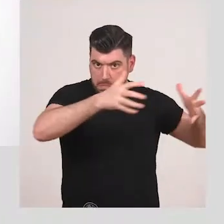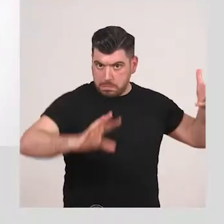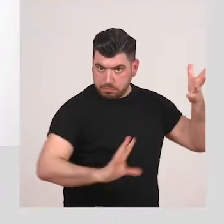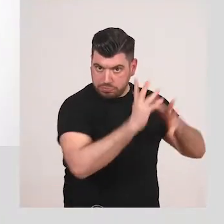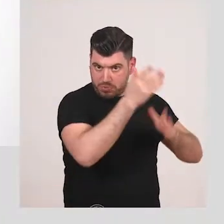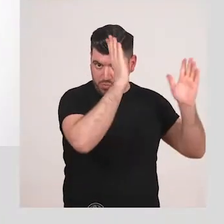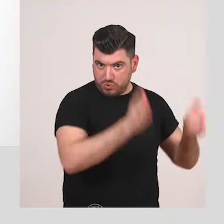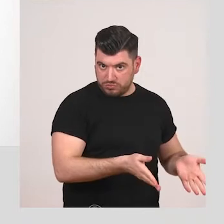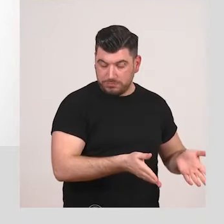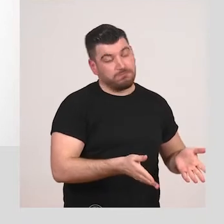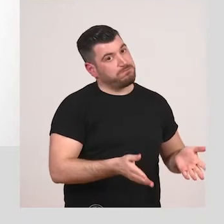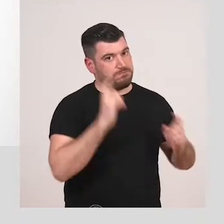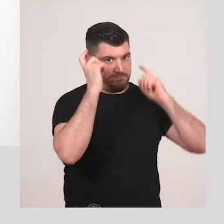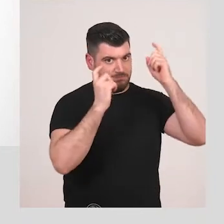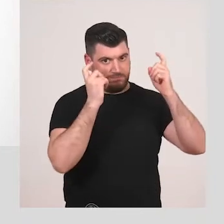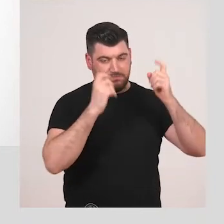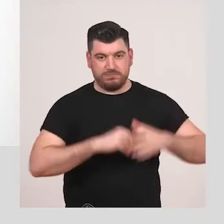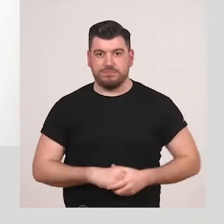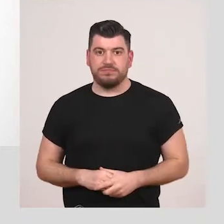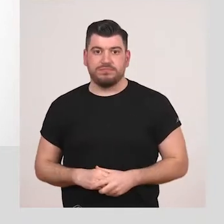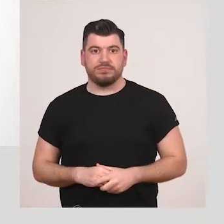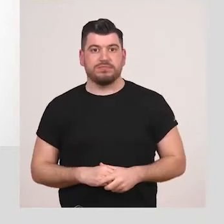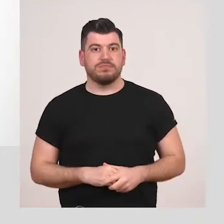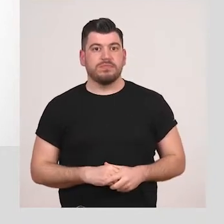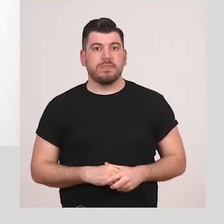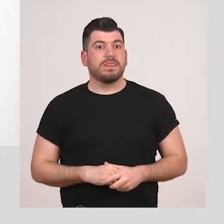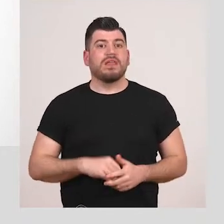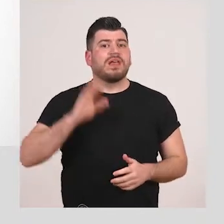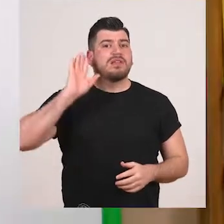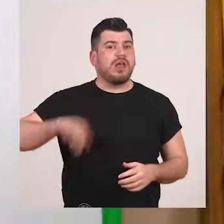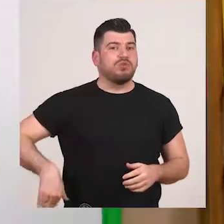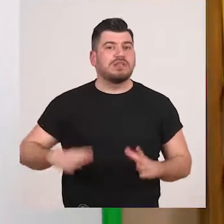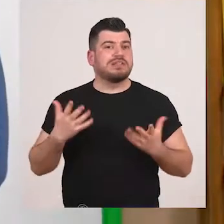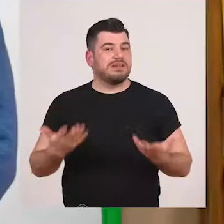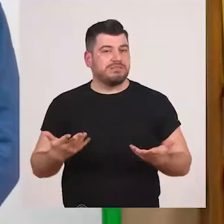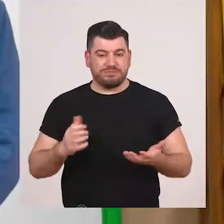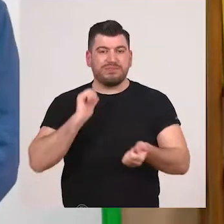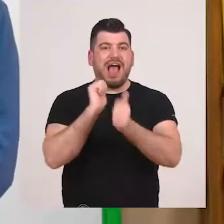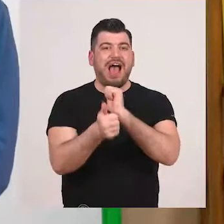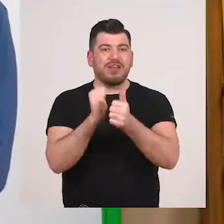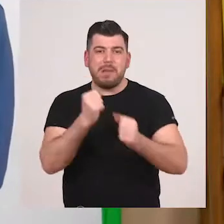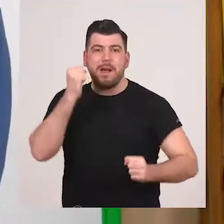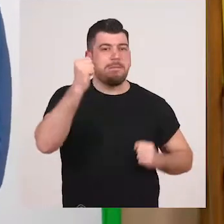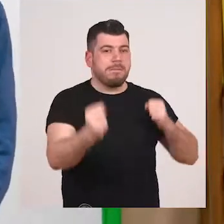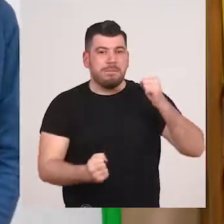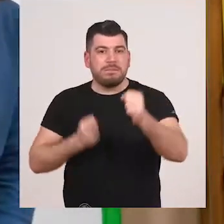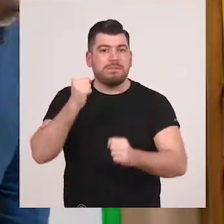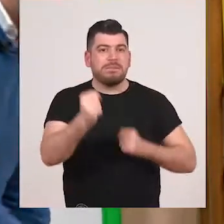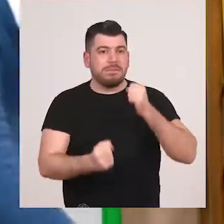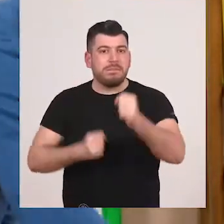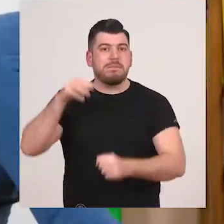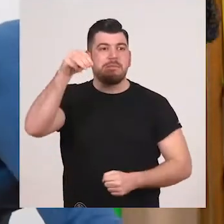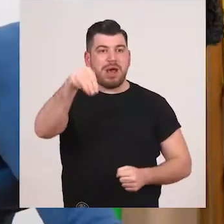Τέλος, πολύ γνωστός μας είναι ο Μαραθώνιος. Το Ολυμπιακό αυτό άθλημα,